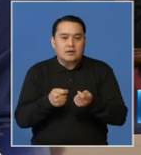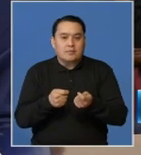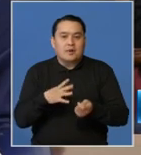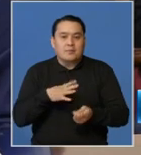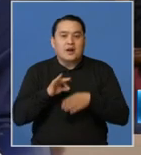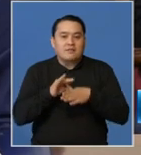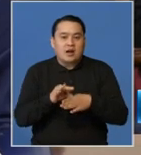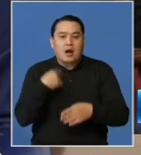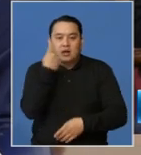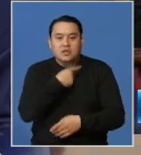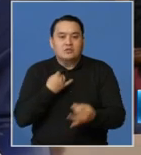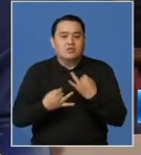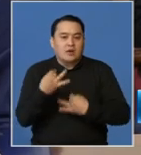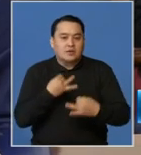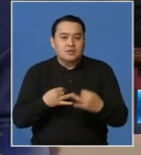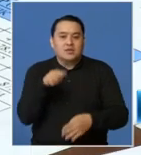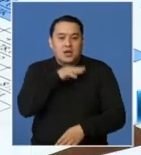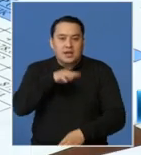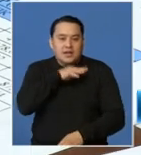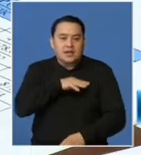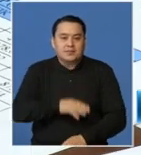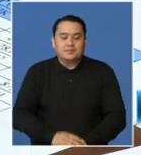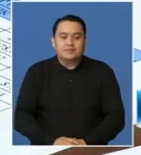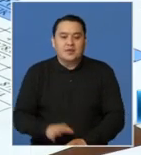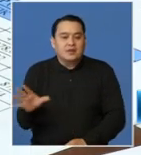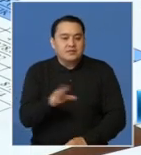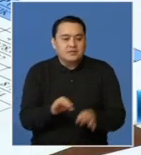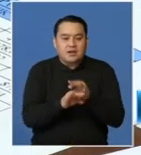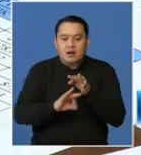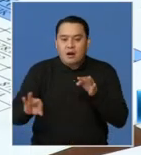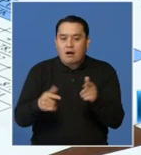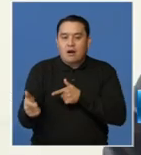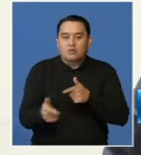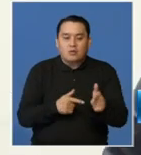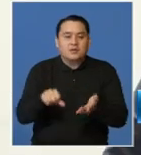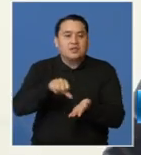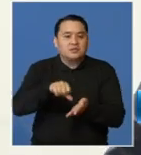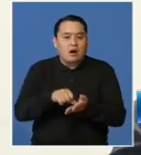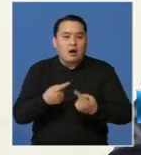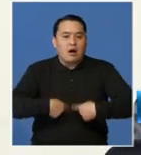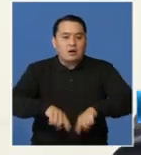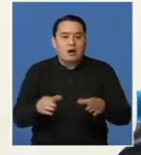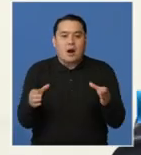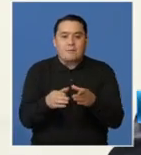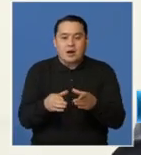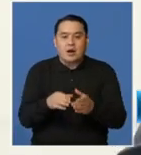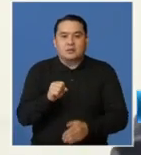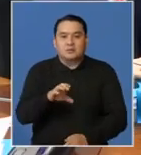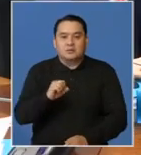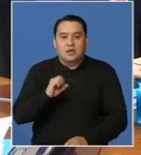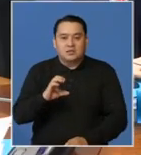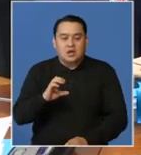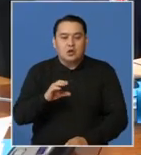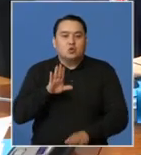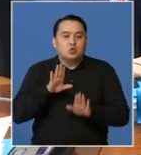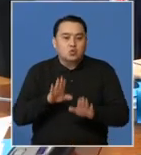даже провели отдельное совещание по Текели. Сети готовы, рьяно возражают представители подрядчика компании «Астас Инвест».